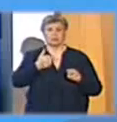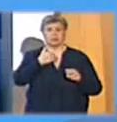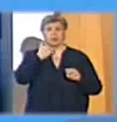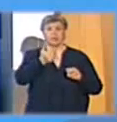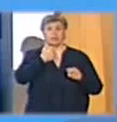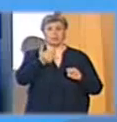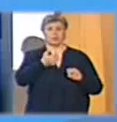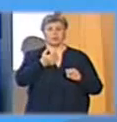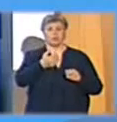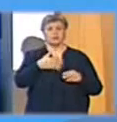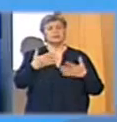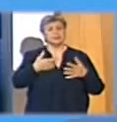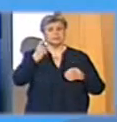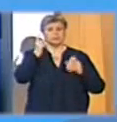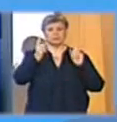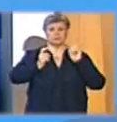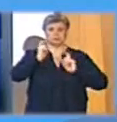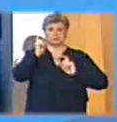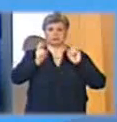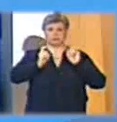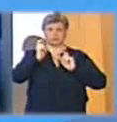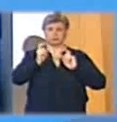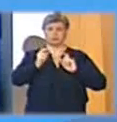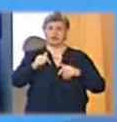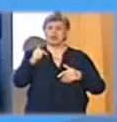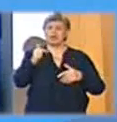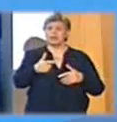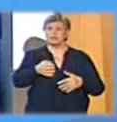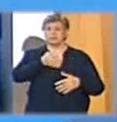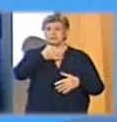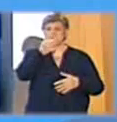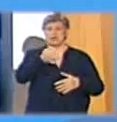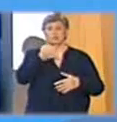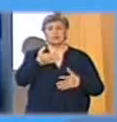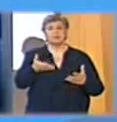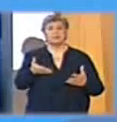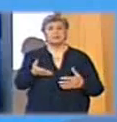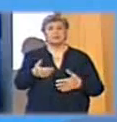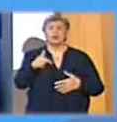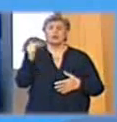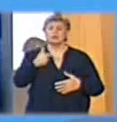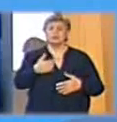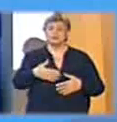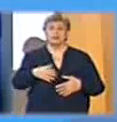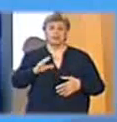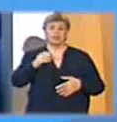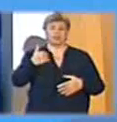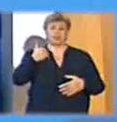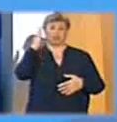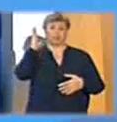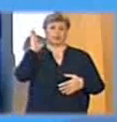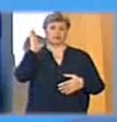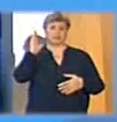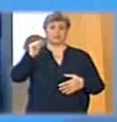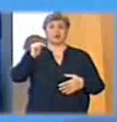μέτρο για μας αποτελεί μία από τις γραμμές μας, της δικής μας αντίληψης. Δεν πιστεύουμε ότι